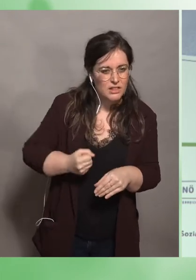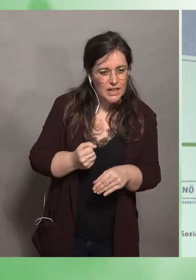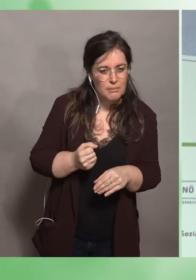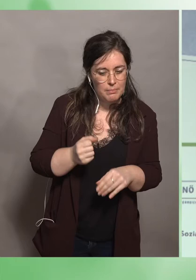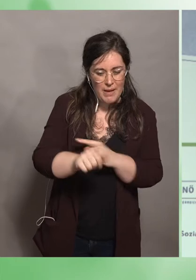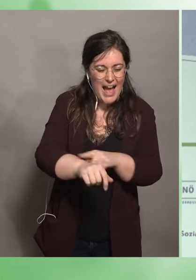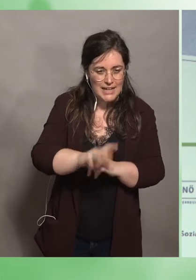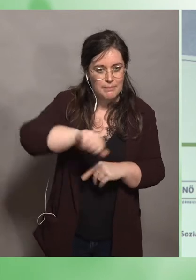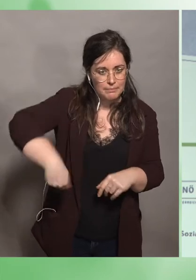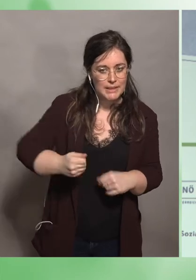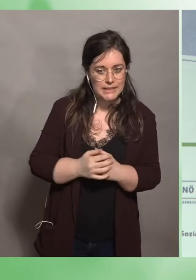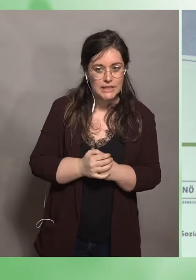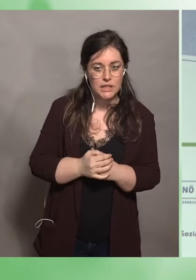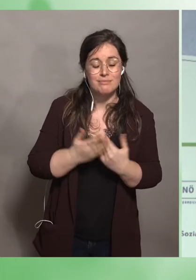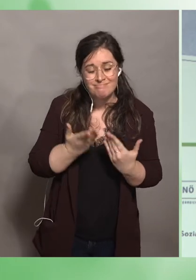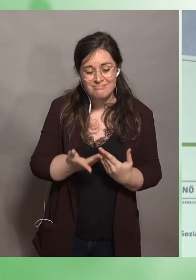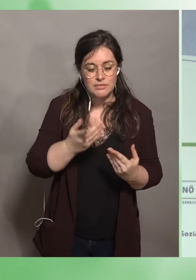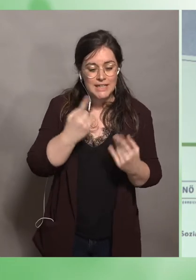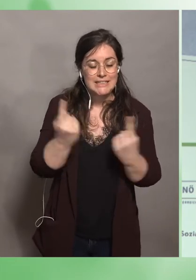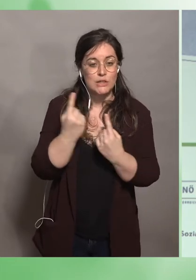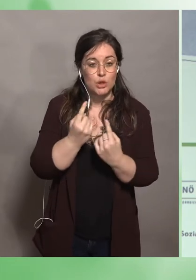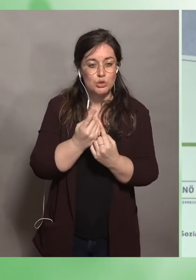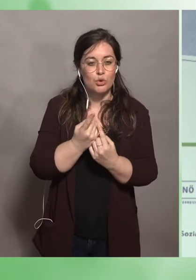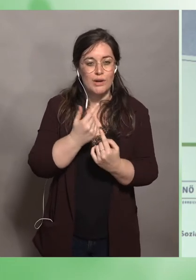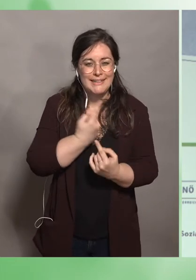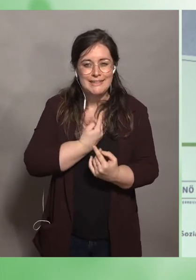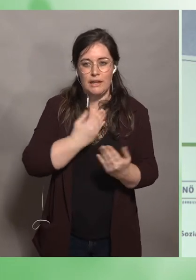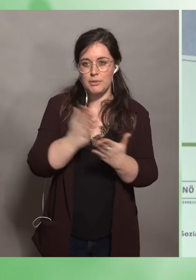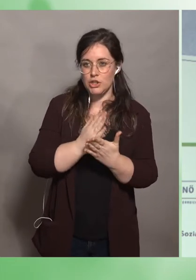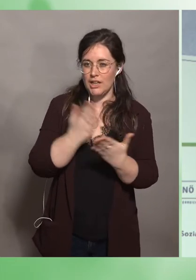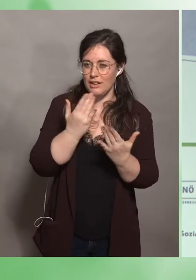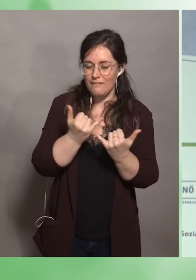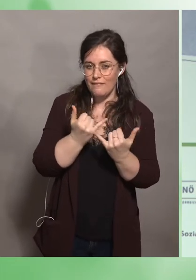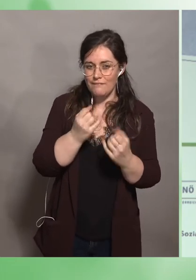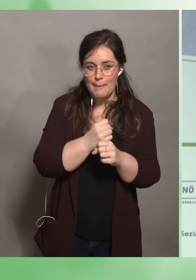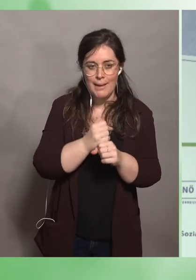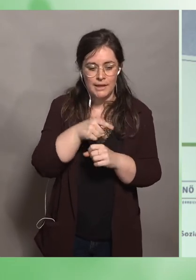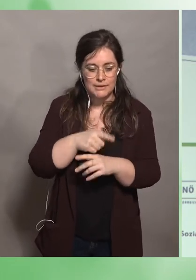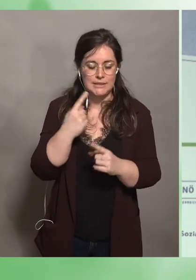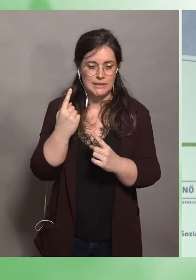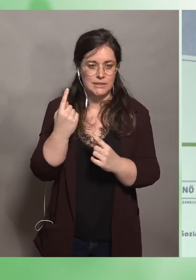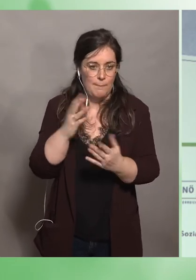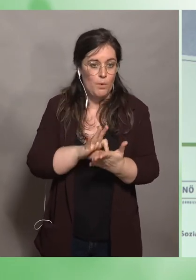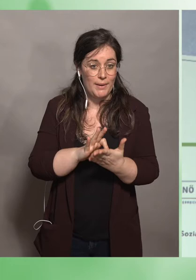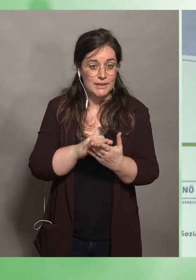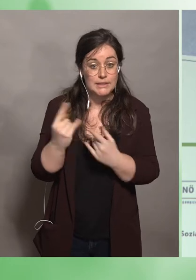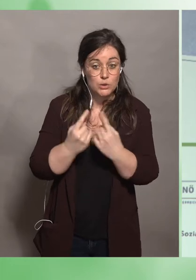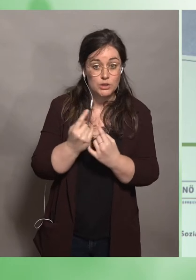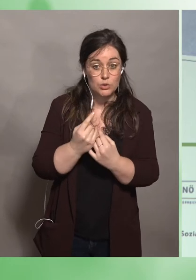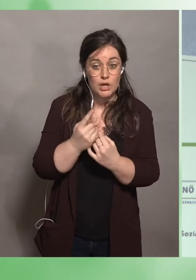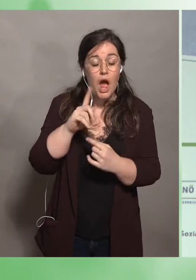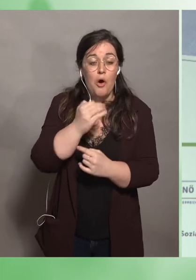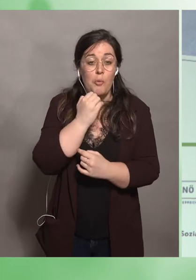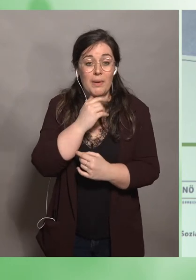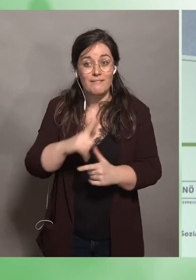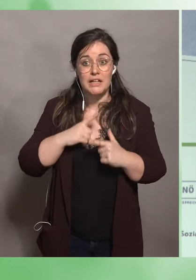selbst entscheiden muss, was macht man mit diesen schwierigen Momenten. Und das kennen Sie aus Ihrem Berufsleben, aber auch aus Ihrem Privatleben. Bleibe ich dran